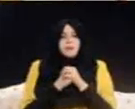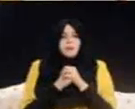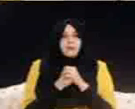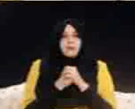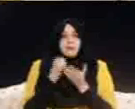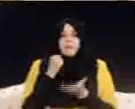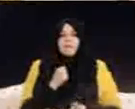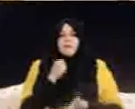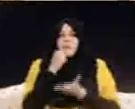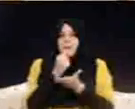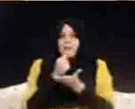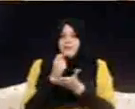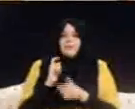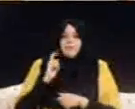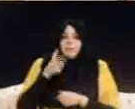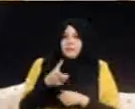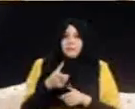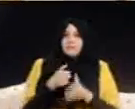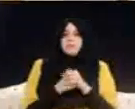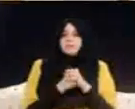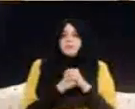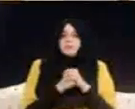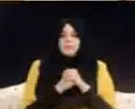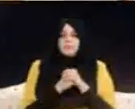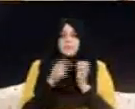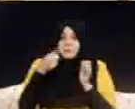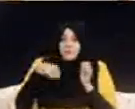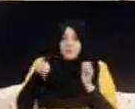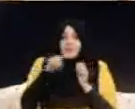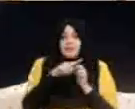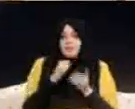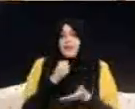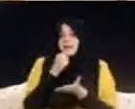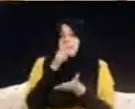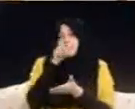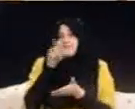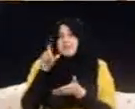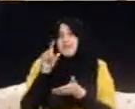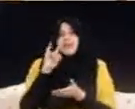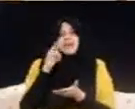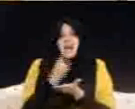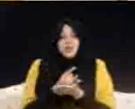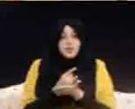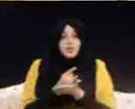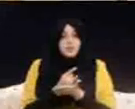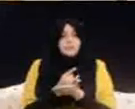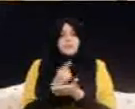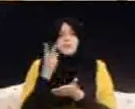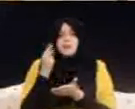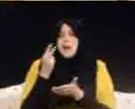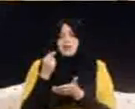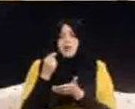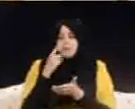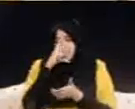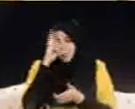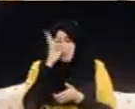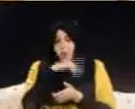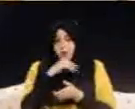يرثه خلفاؤه، والخلفاء هم الورثه، ينتقل هذا المال